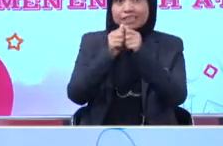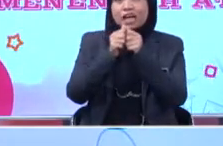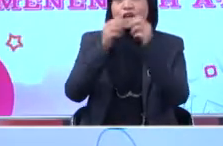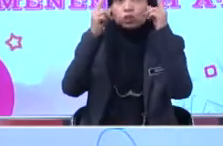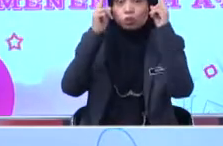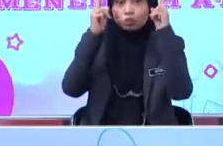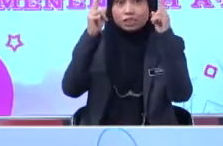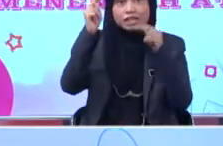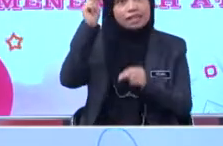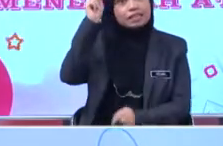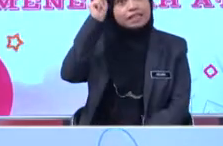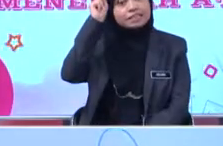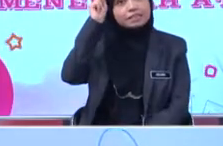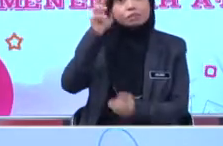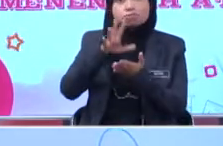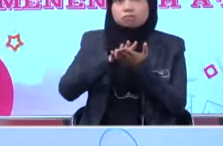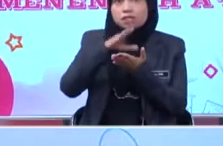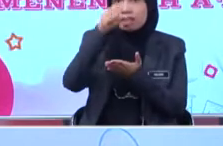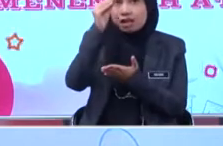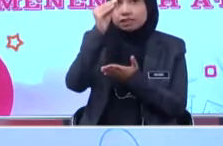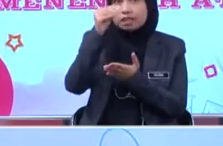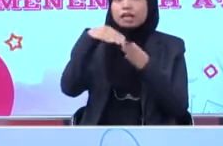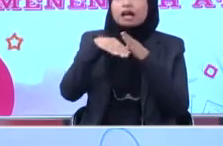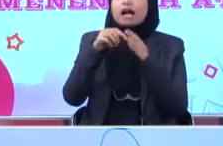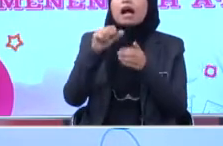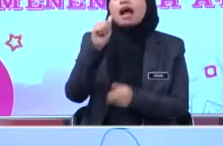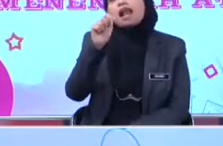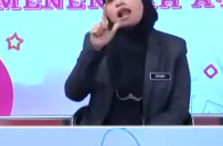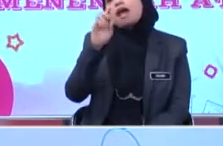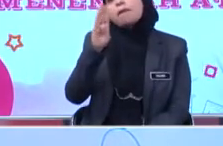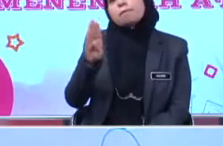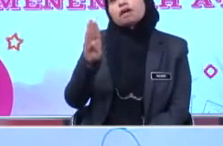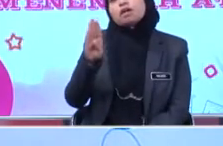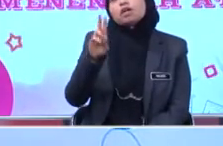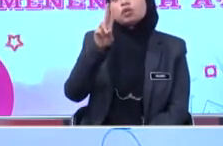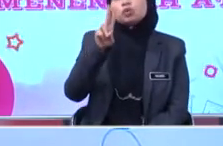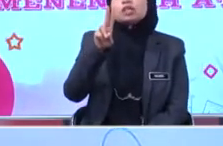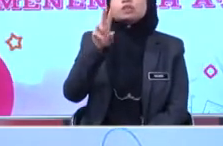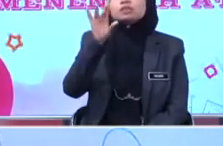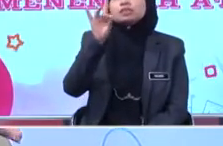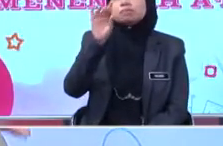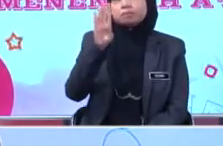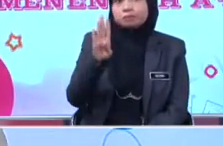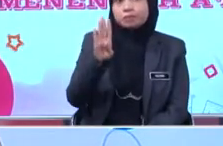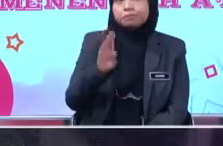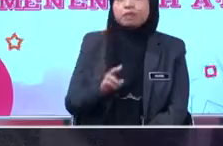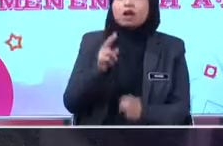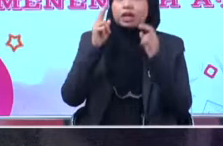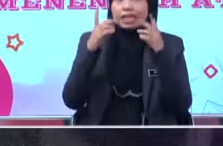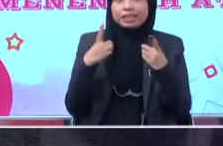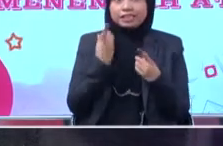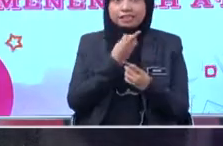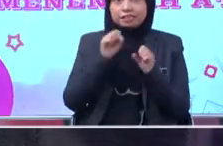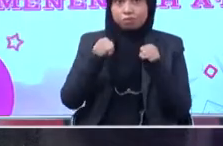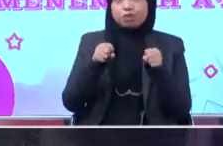Nazir untuk kita belajar tentang surah al-baqarah ayat 284 usai boleh kita mulai